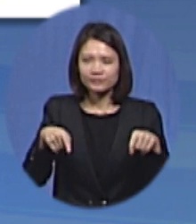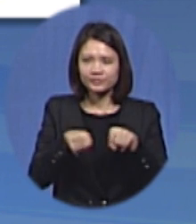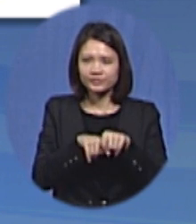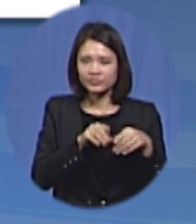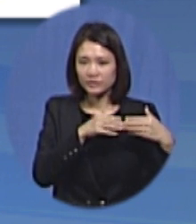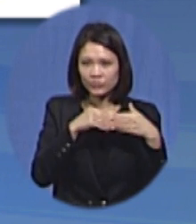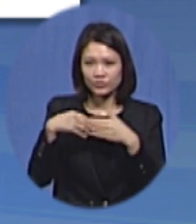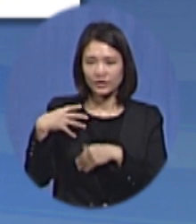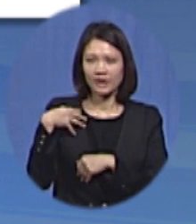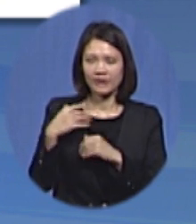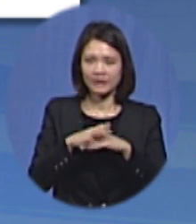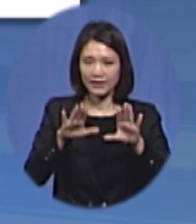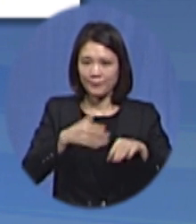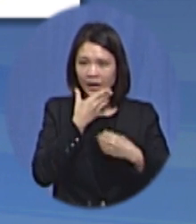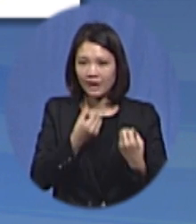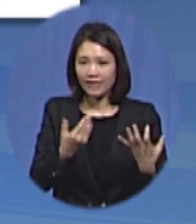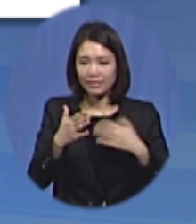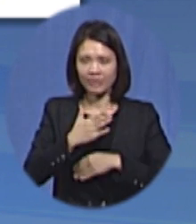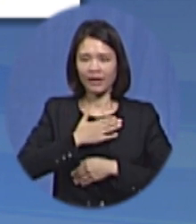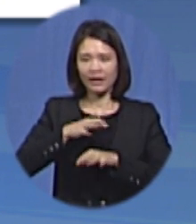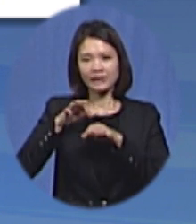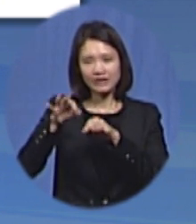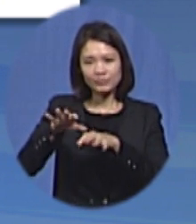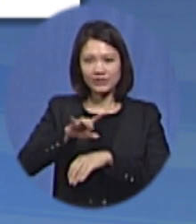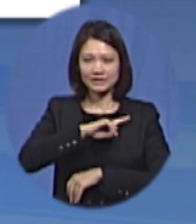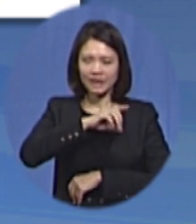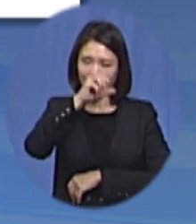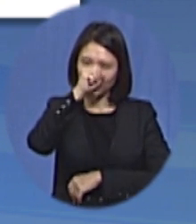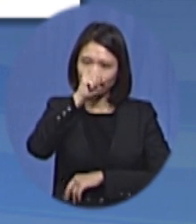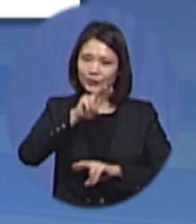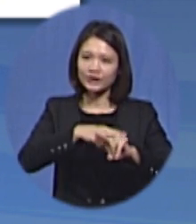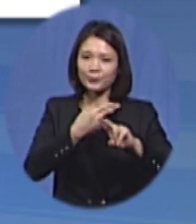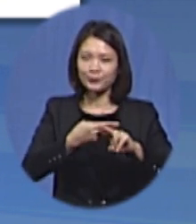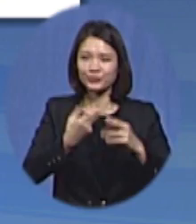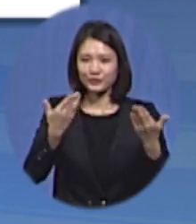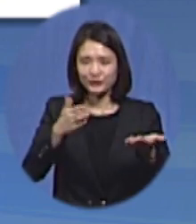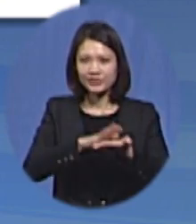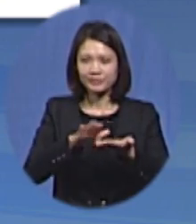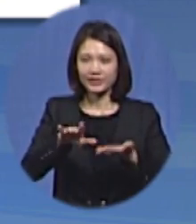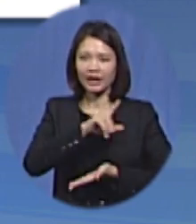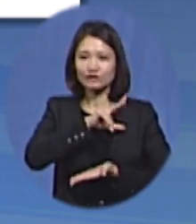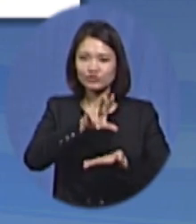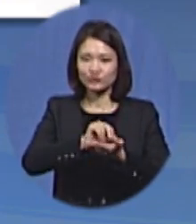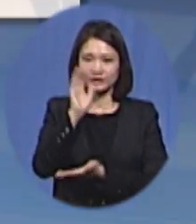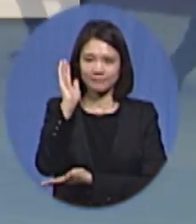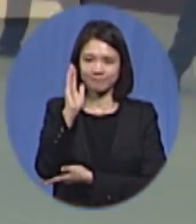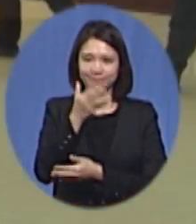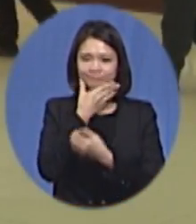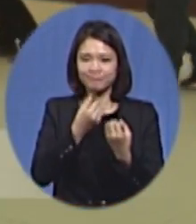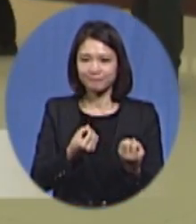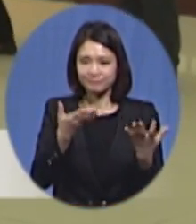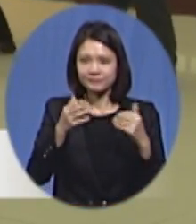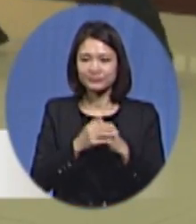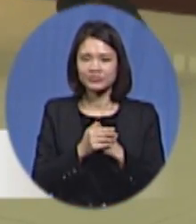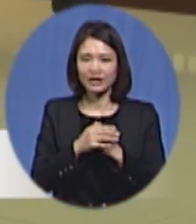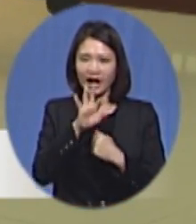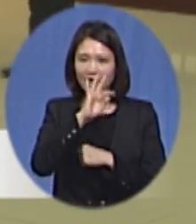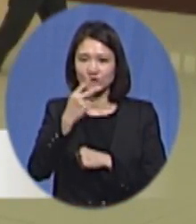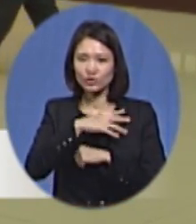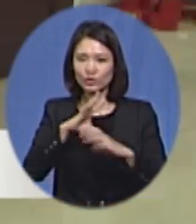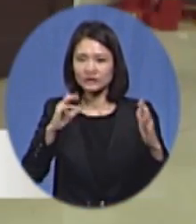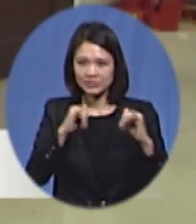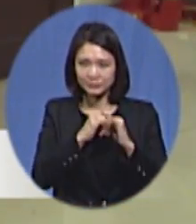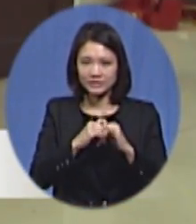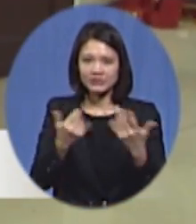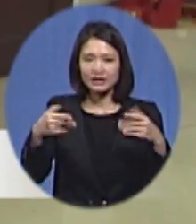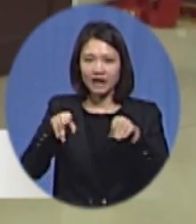주최한 이번 행사는 나의 기부가 가장 착한 선물입니다라는 주제로 마련됐으며 안동 시민들과 관련 기관,